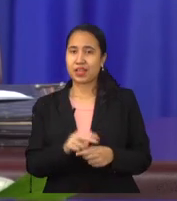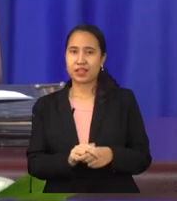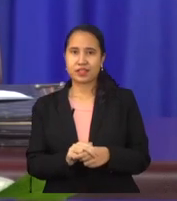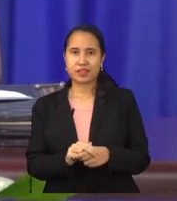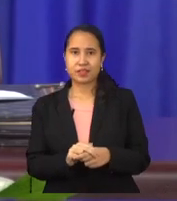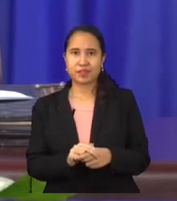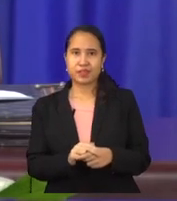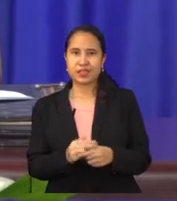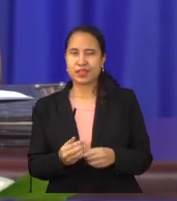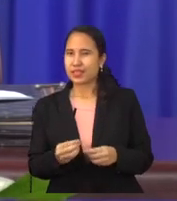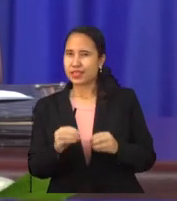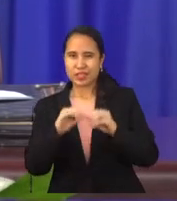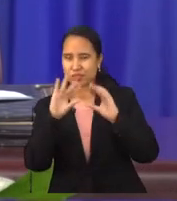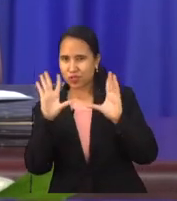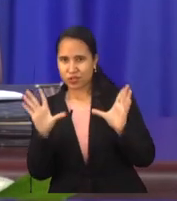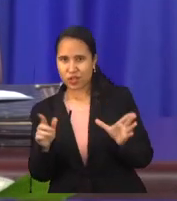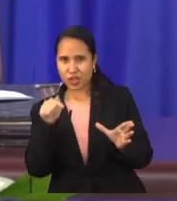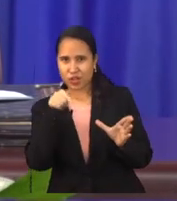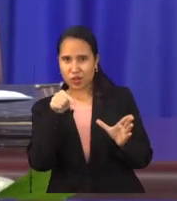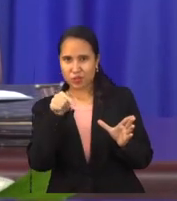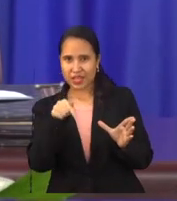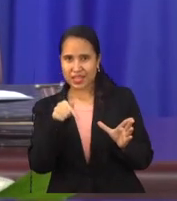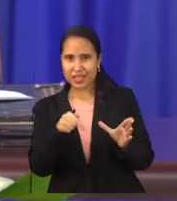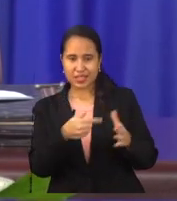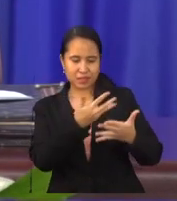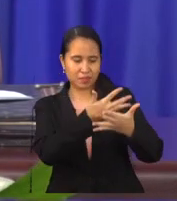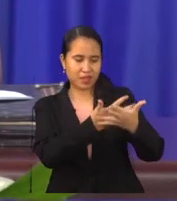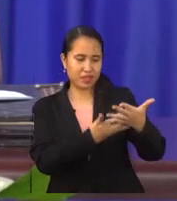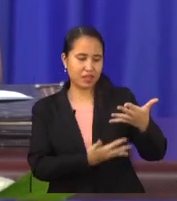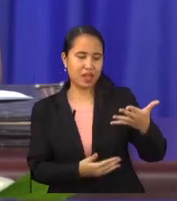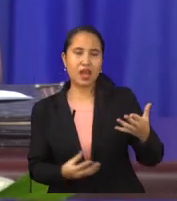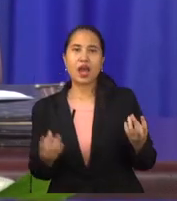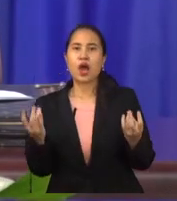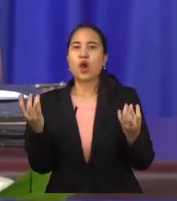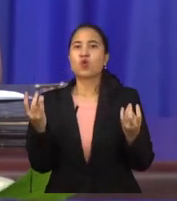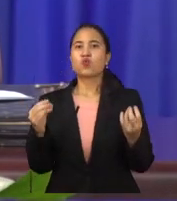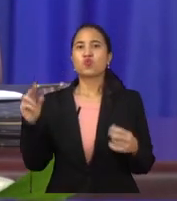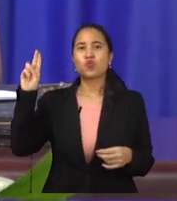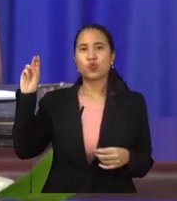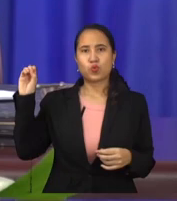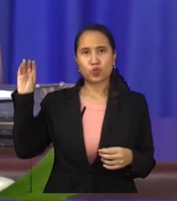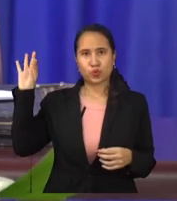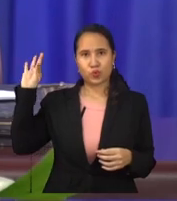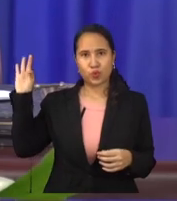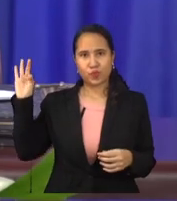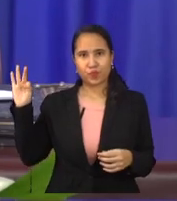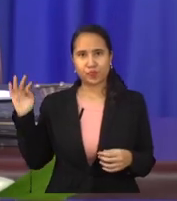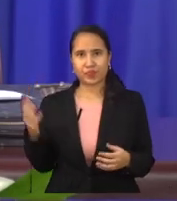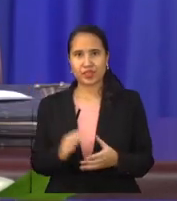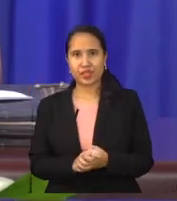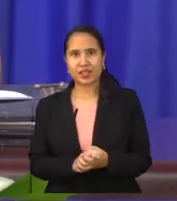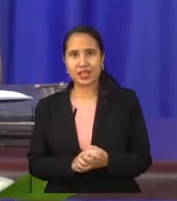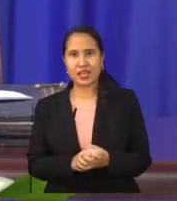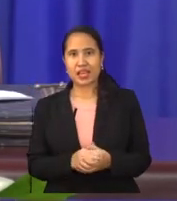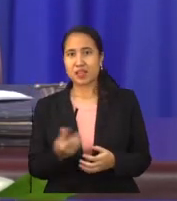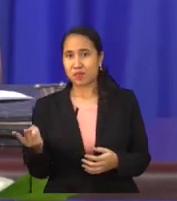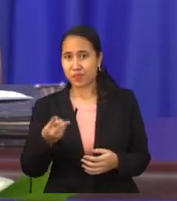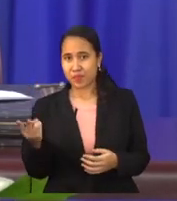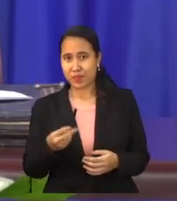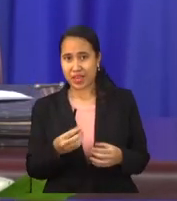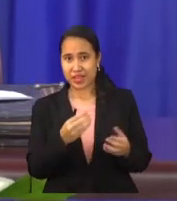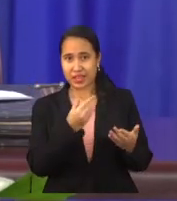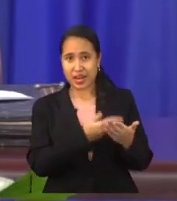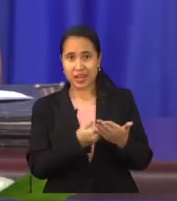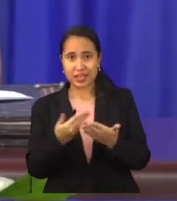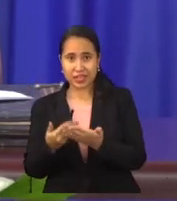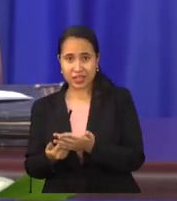die enig licht kan doen schijnen op deze materie en hoe het Hof beide artikelen in de grondwet moet interpreteren. Ook